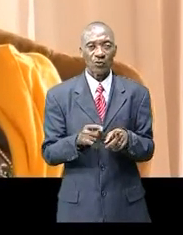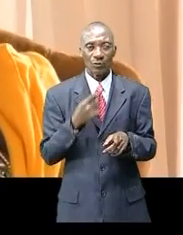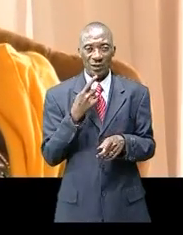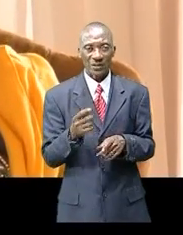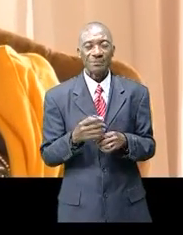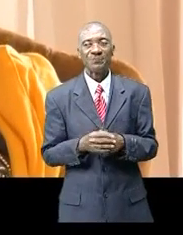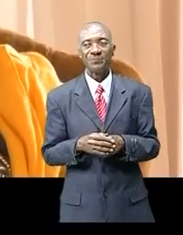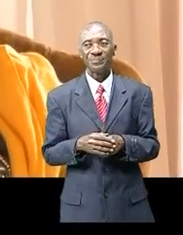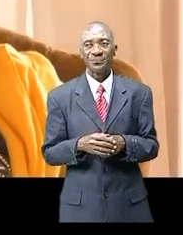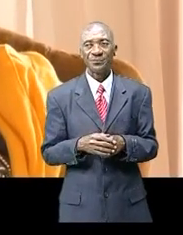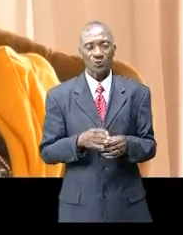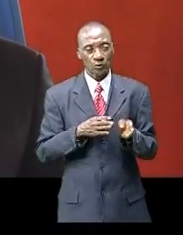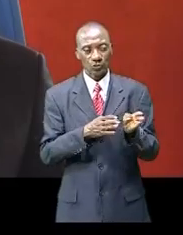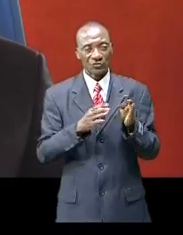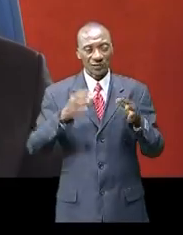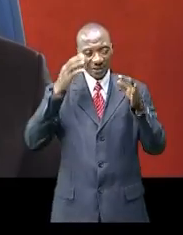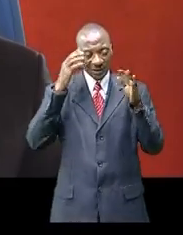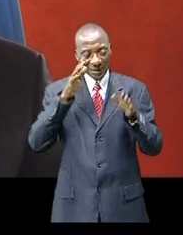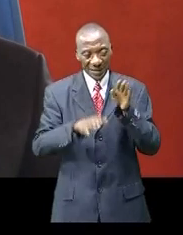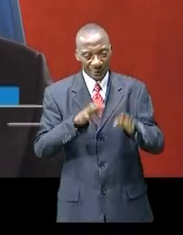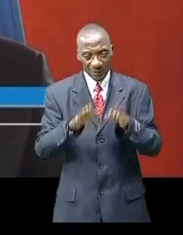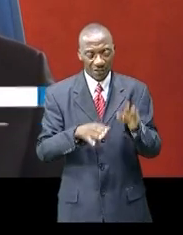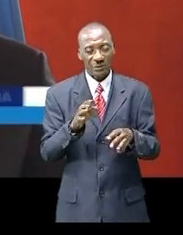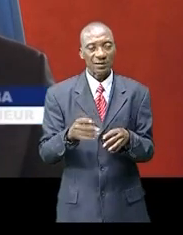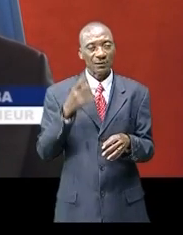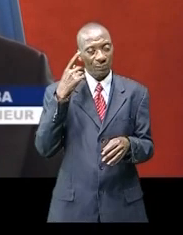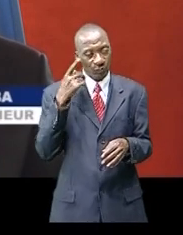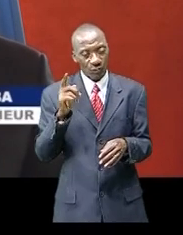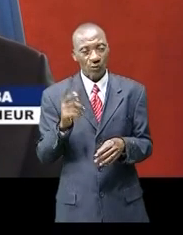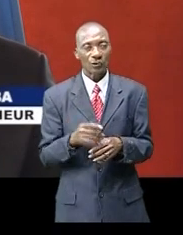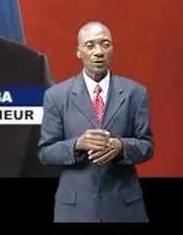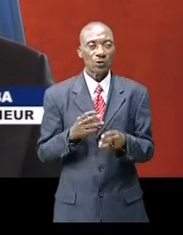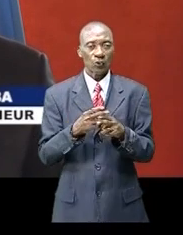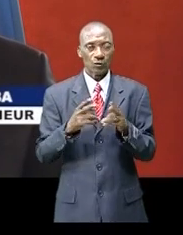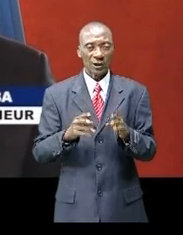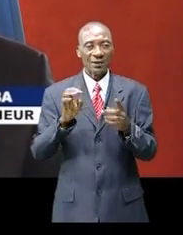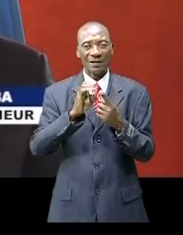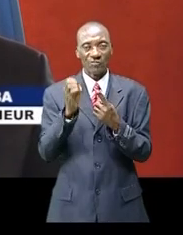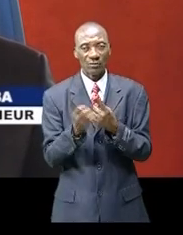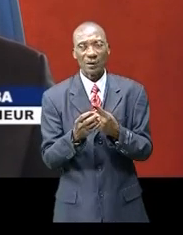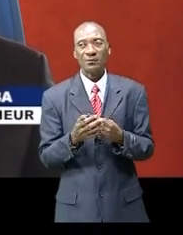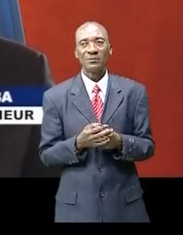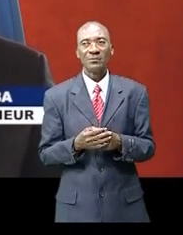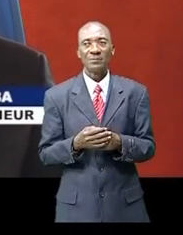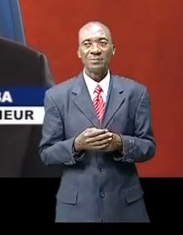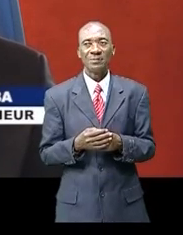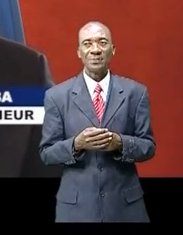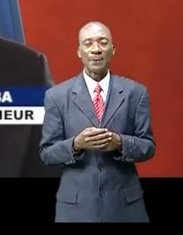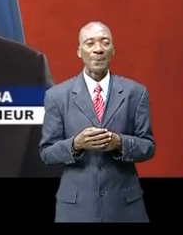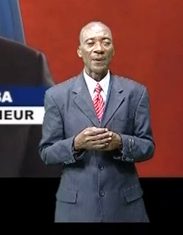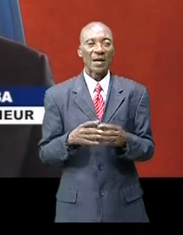poursuivre les démarches pour le renforcement du mandat juridique de l'OCC dans le contrôle de l'environnement, de l'industrie pharmaceutique